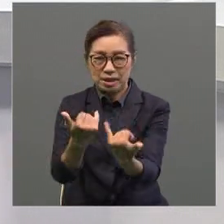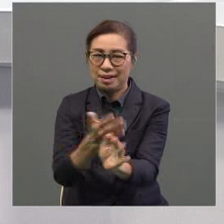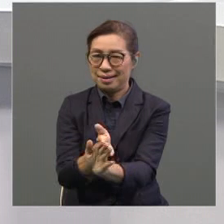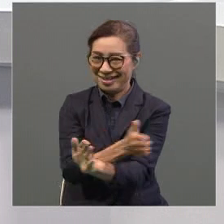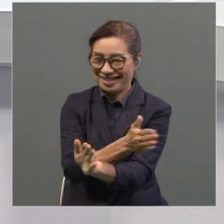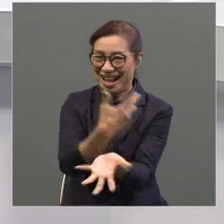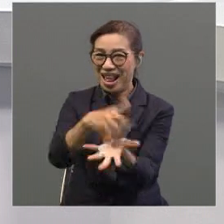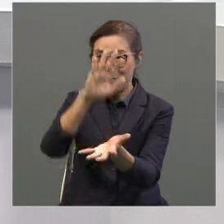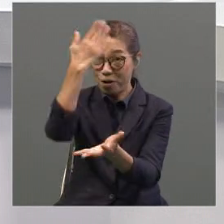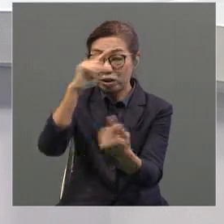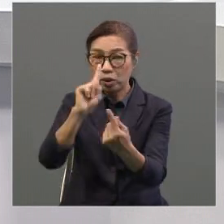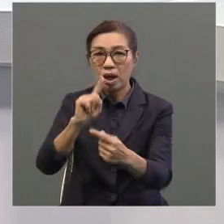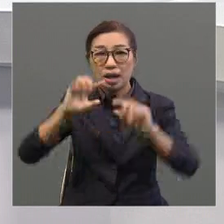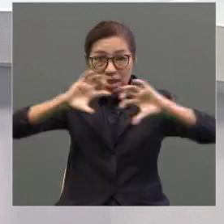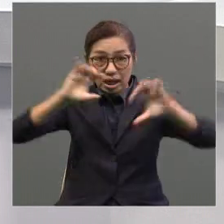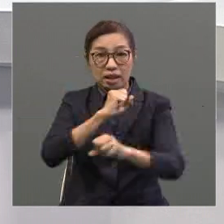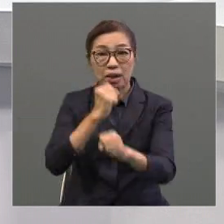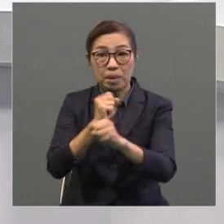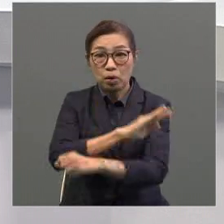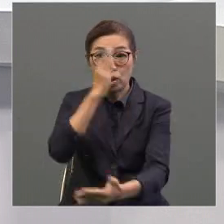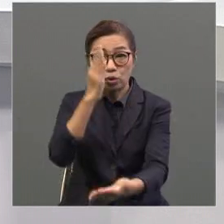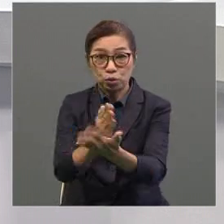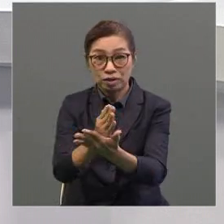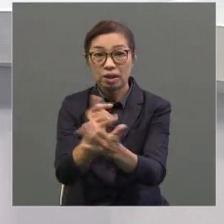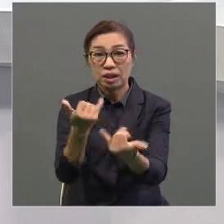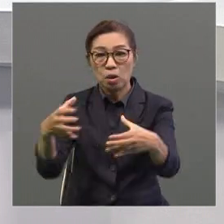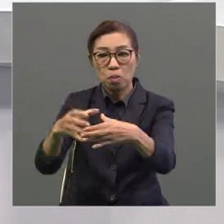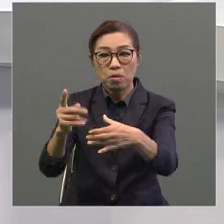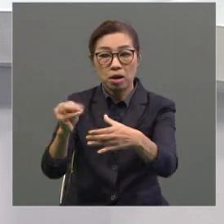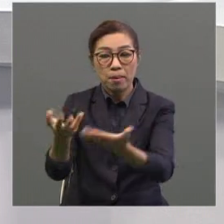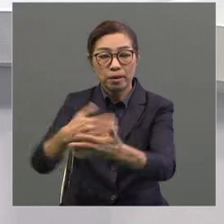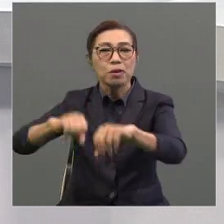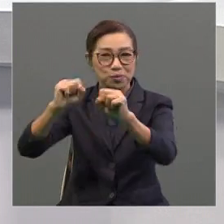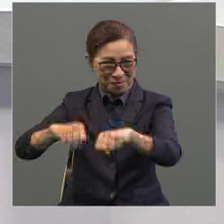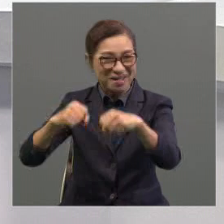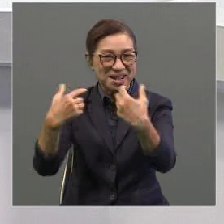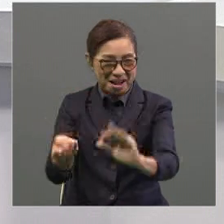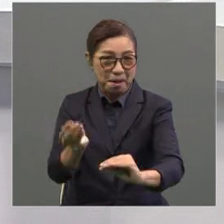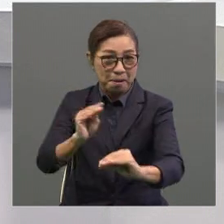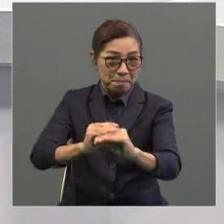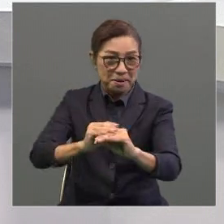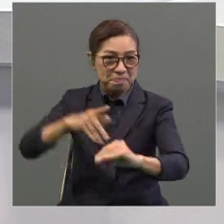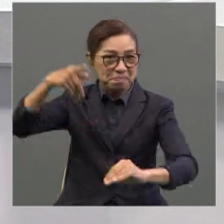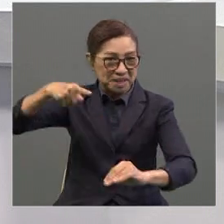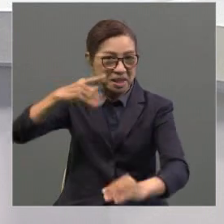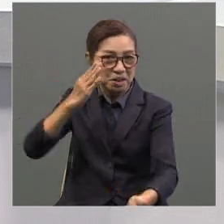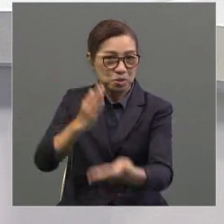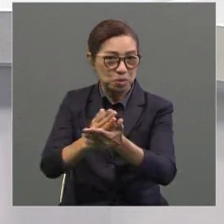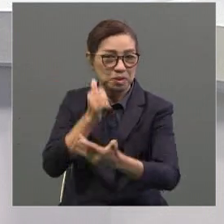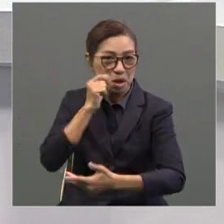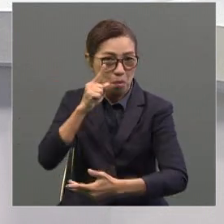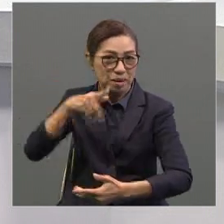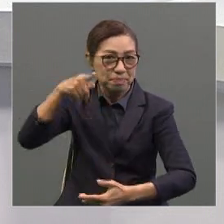วันหยุดราชการที่ล่าสุดเนี่ยครมพึ่งที่จะเคาะให้เป็นวันหยุดพิเศษเพิ่มเติมอีก 1วัน